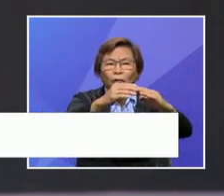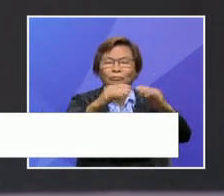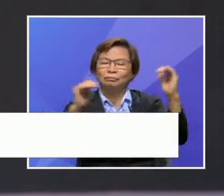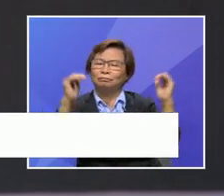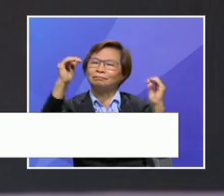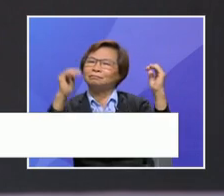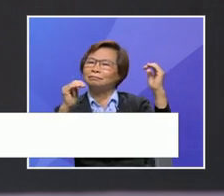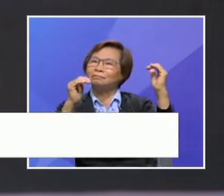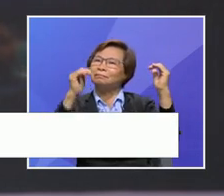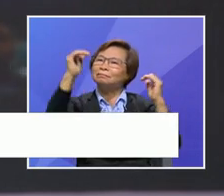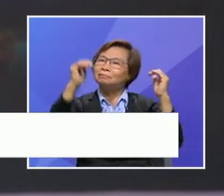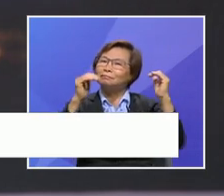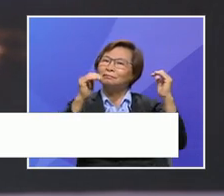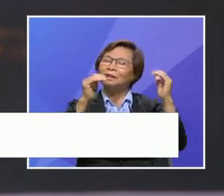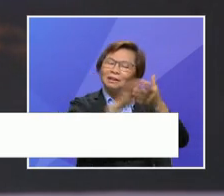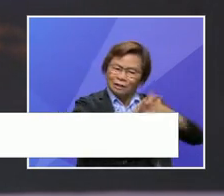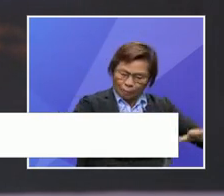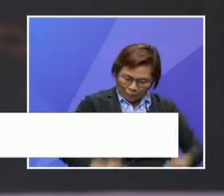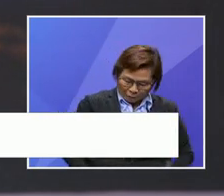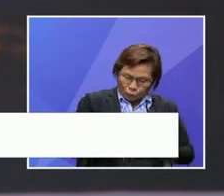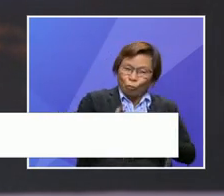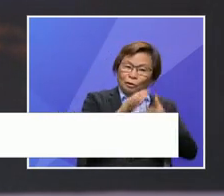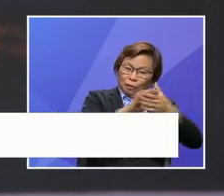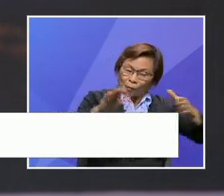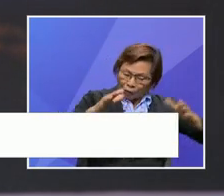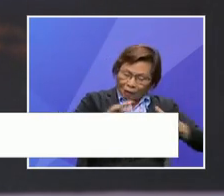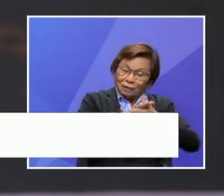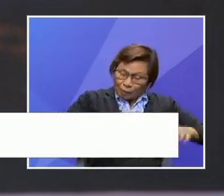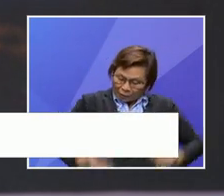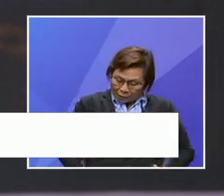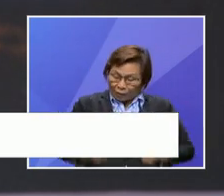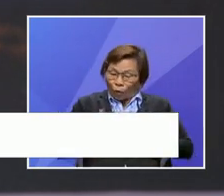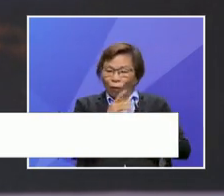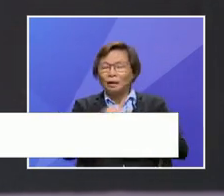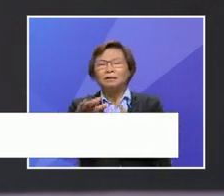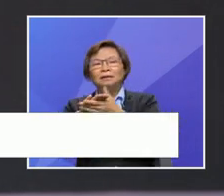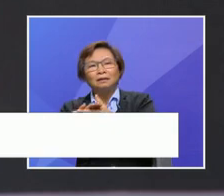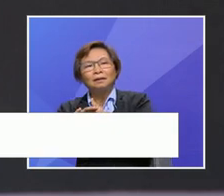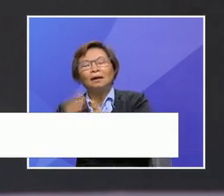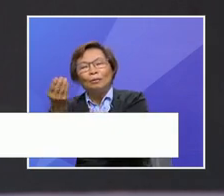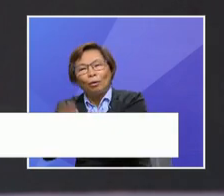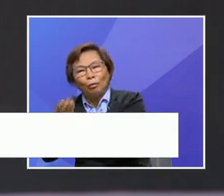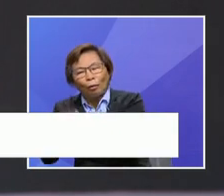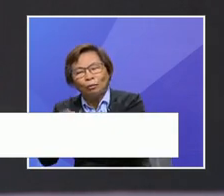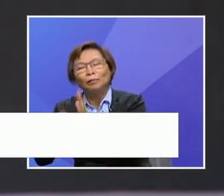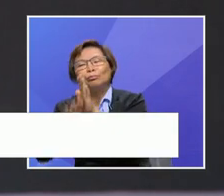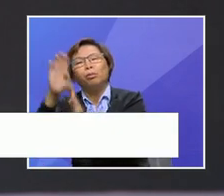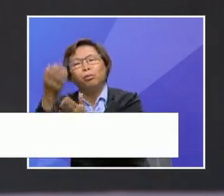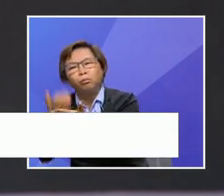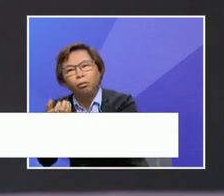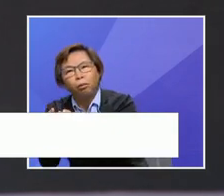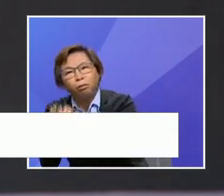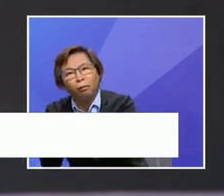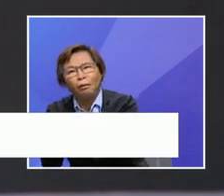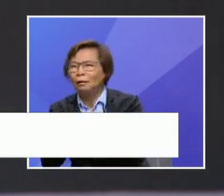keseimbangan antara menyelamatkan nyawa suhu dan menyelamatkan dan menyuburkan kembali ekonomi lebih